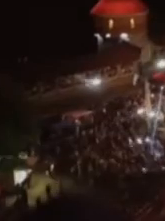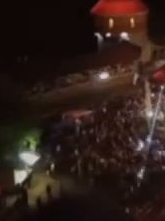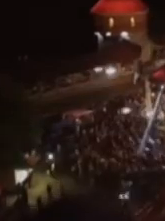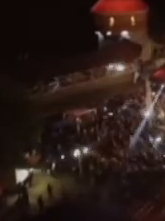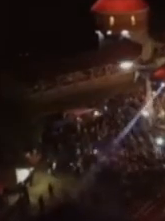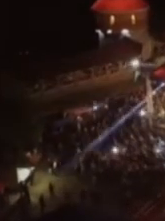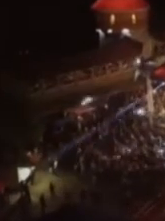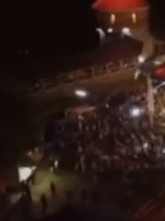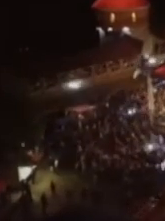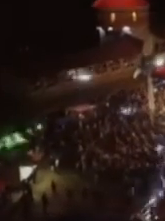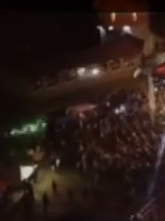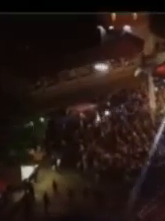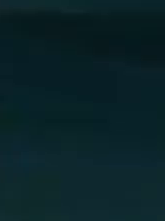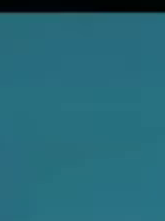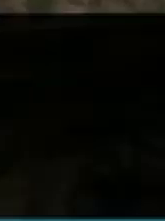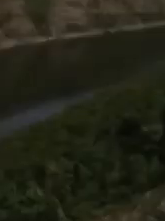Музика